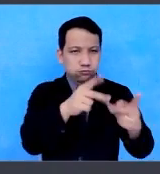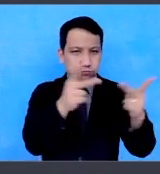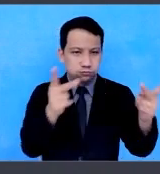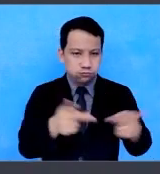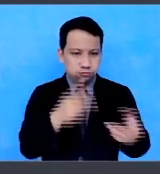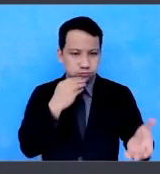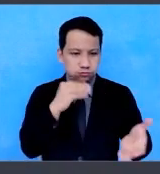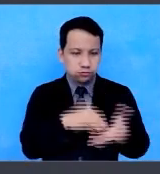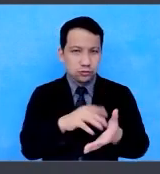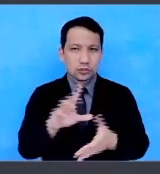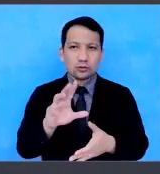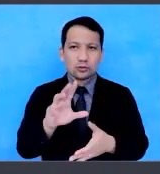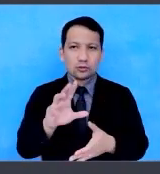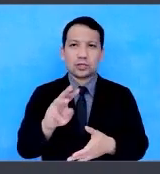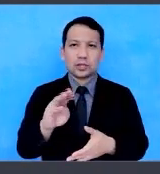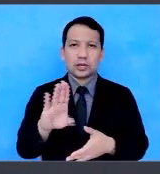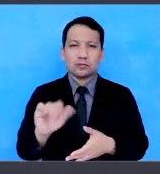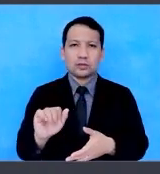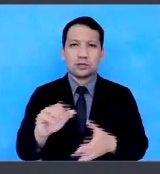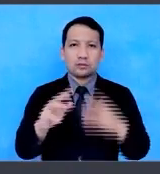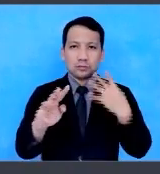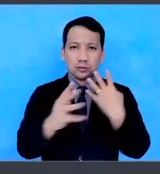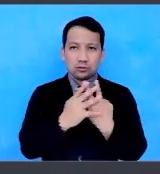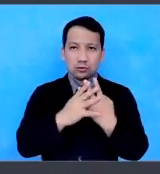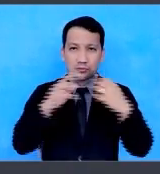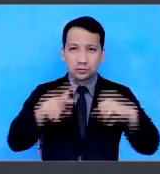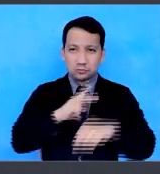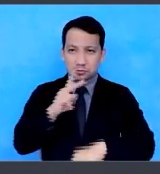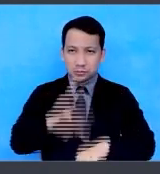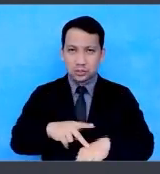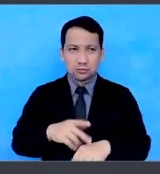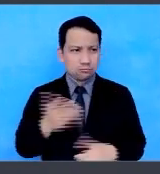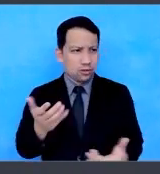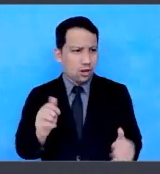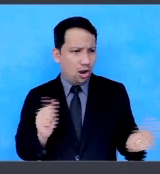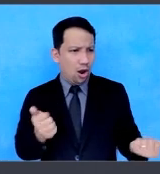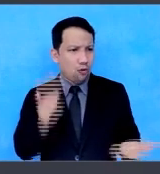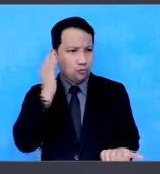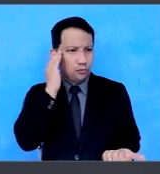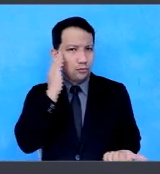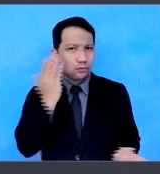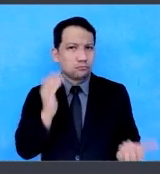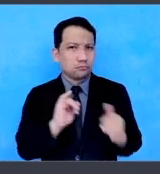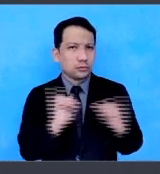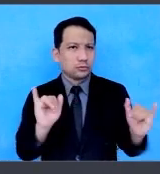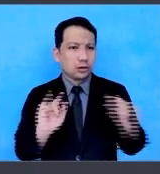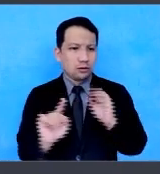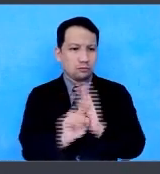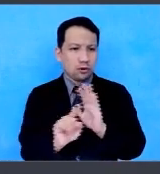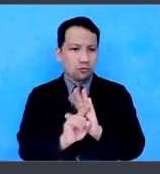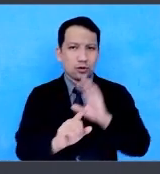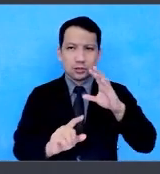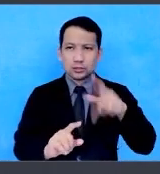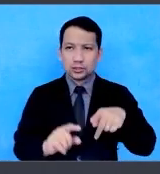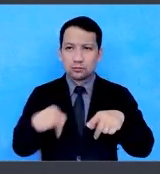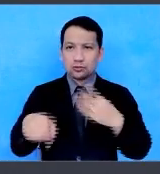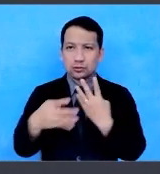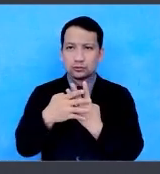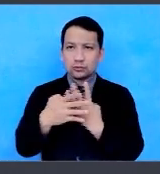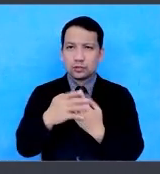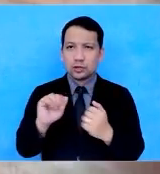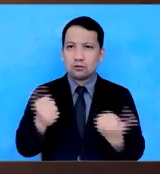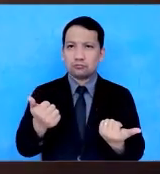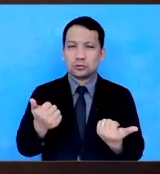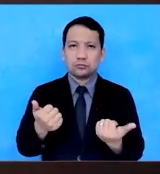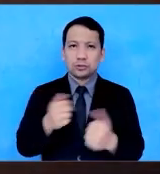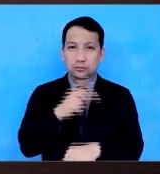mensahe kay Watanabe na nakakulong nga sa Pilipinas. Pero paano nila nagagawa yun kung bawal ang cellphone sa kulungan? Pilipinas